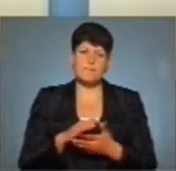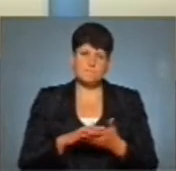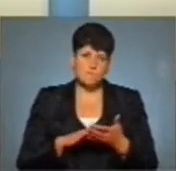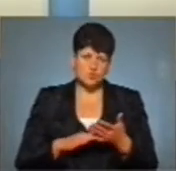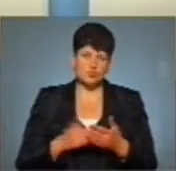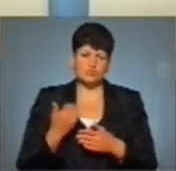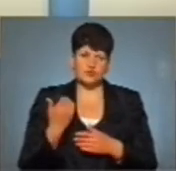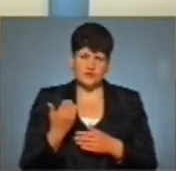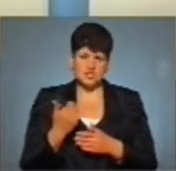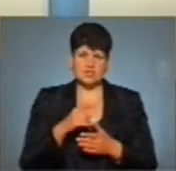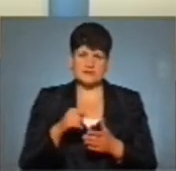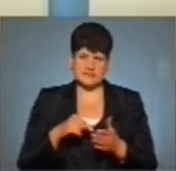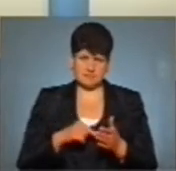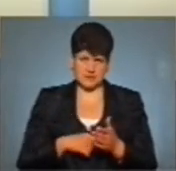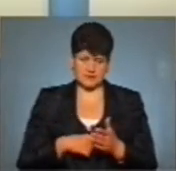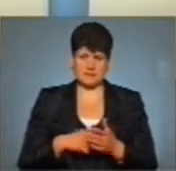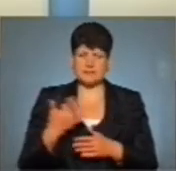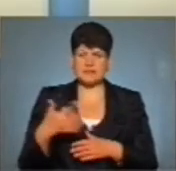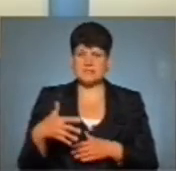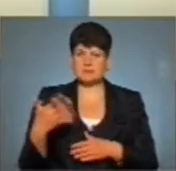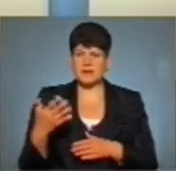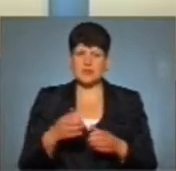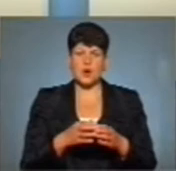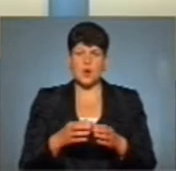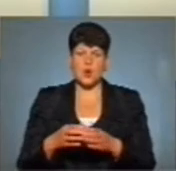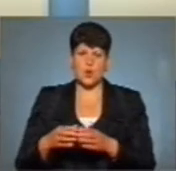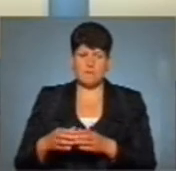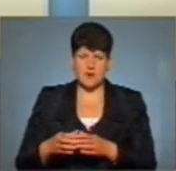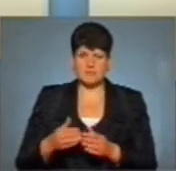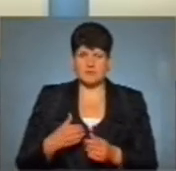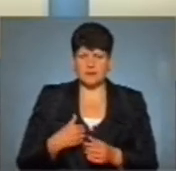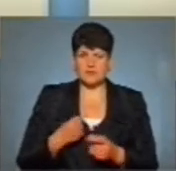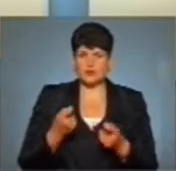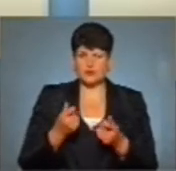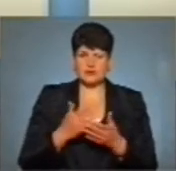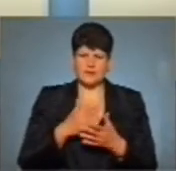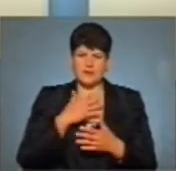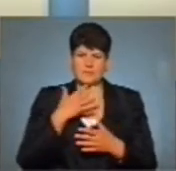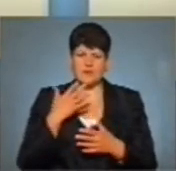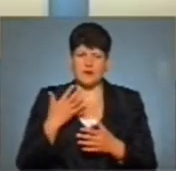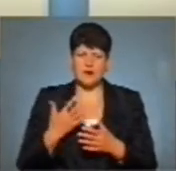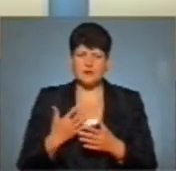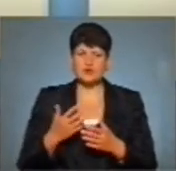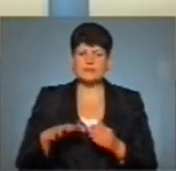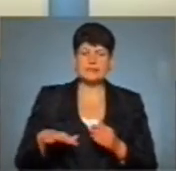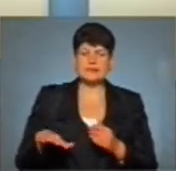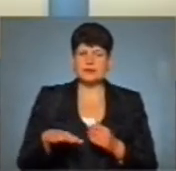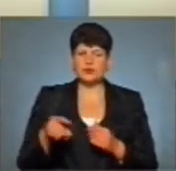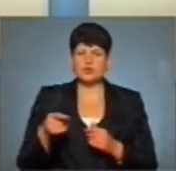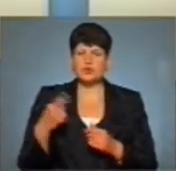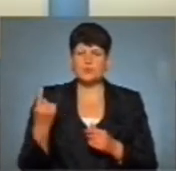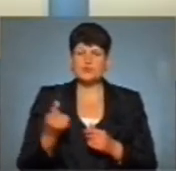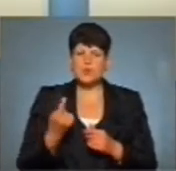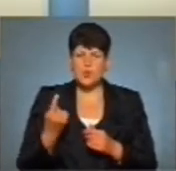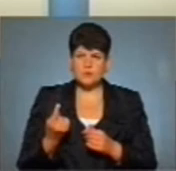ваше запитання, 55 громад, як на мене, все одно ще є трошки забагато на території Тернопільської